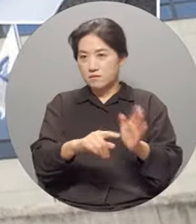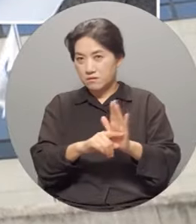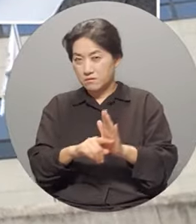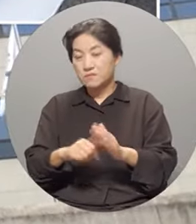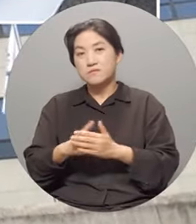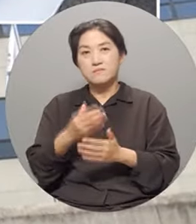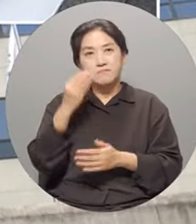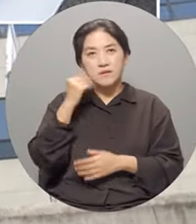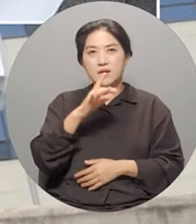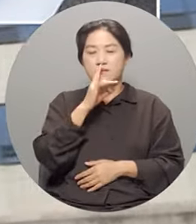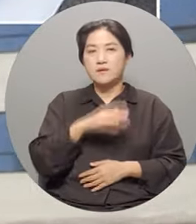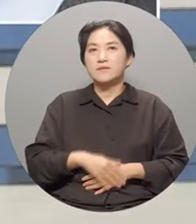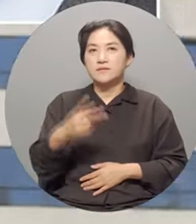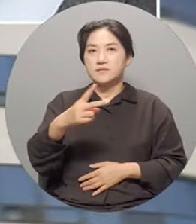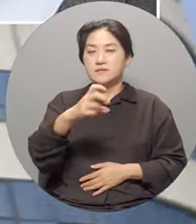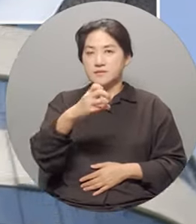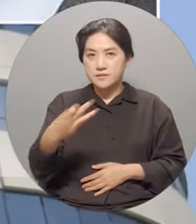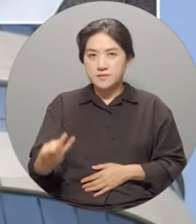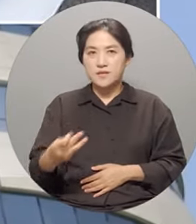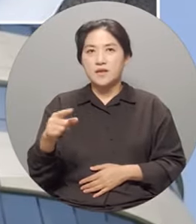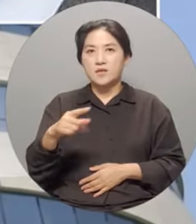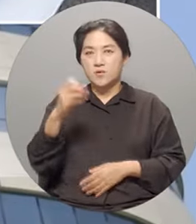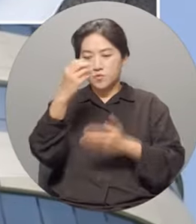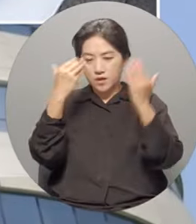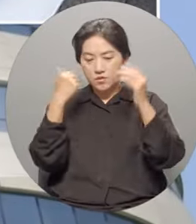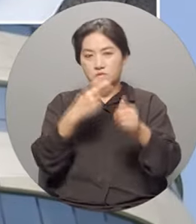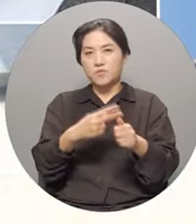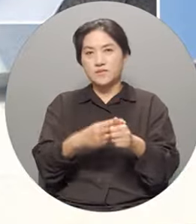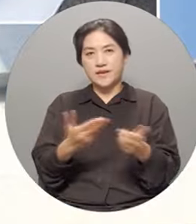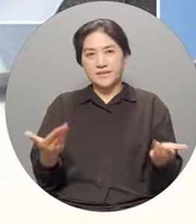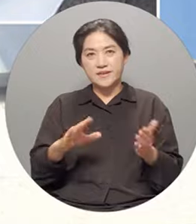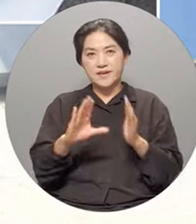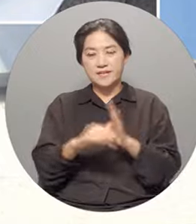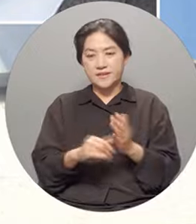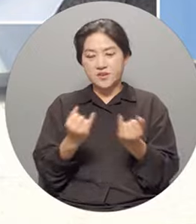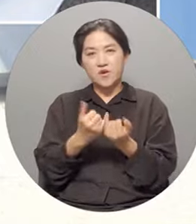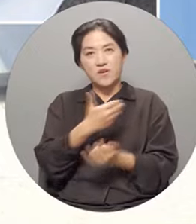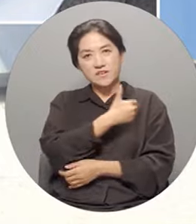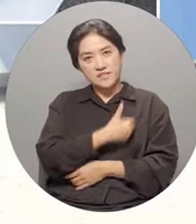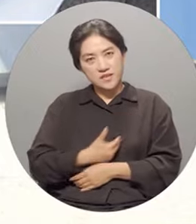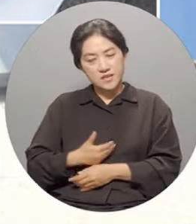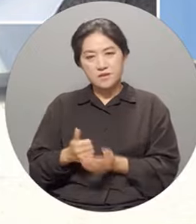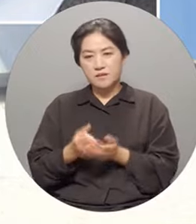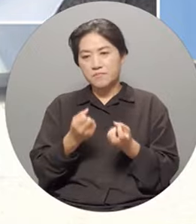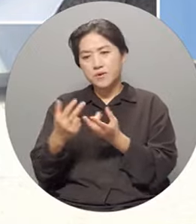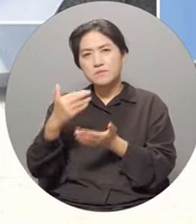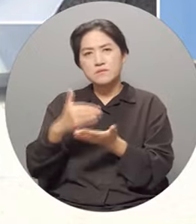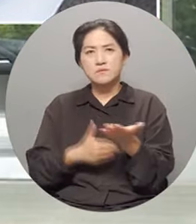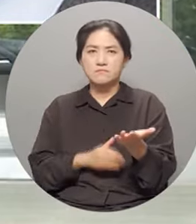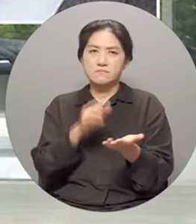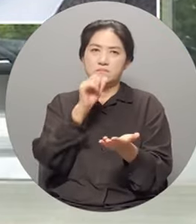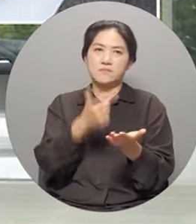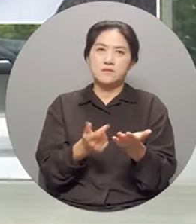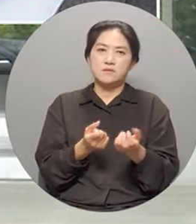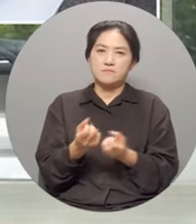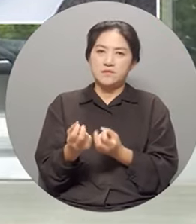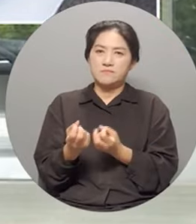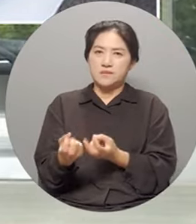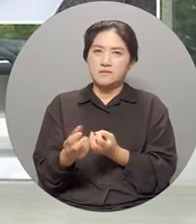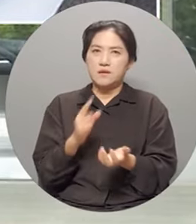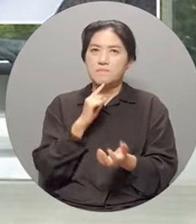않았습니다. 2013년 한 고교 교사로 근무하며 제자인 여학생에게 부적절한 편지를 여러 통 보냈다는